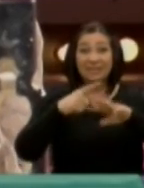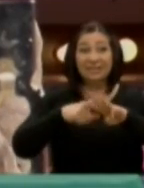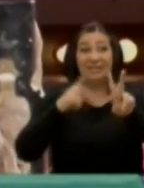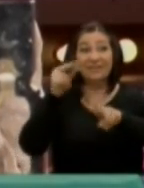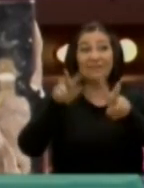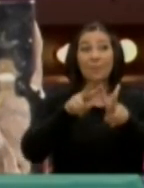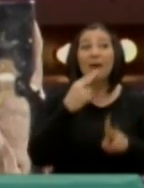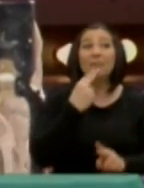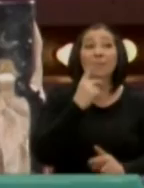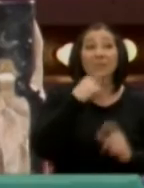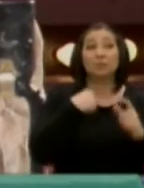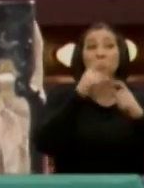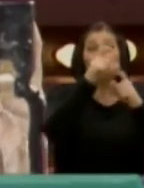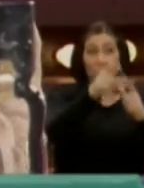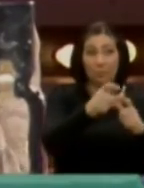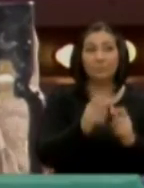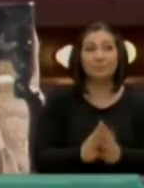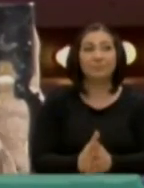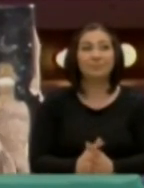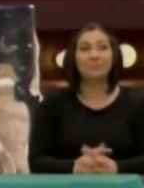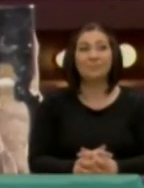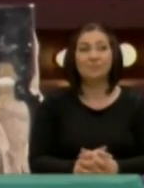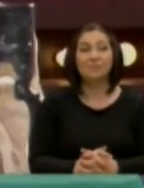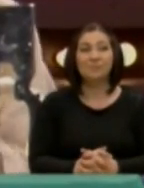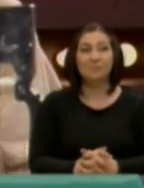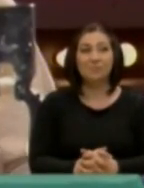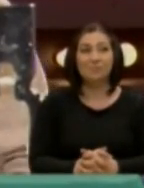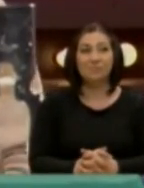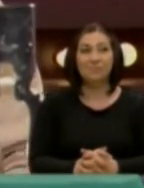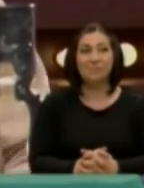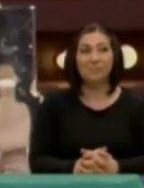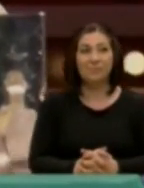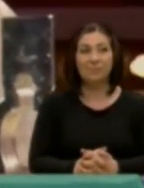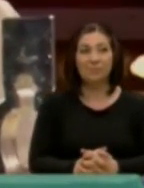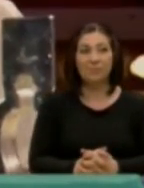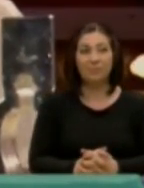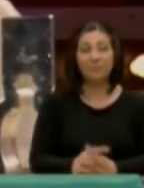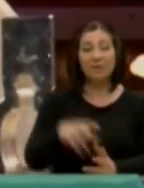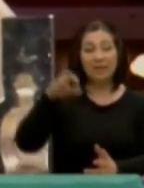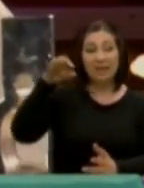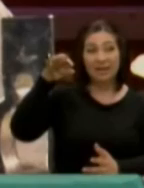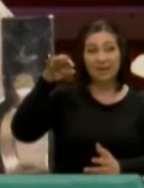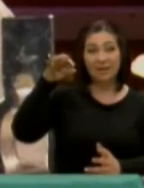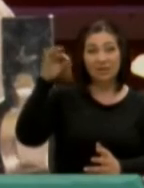hanımefendiye ben bir soru soracağım. Size soruyor. Size soruyor. Evet. Evet buyurun. Şimdi